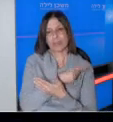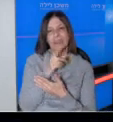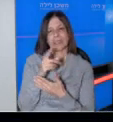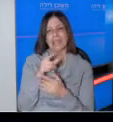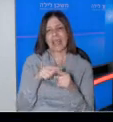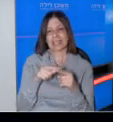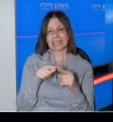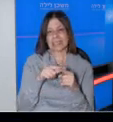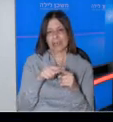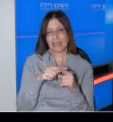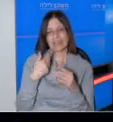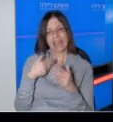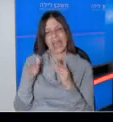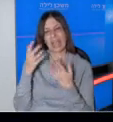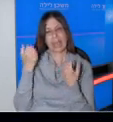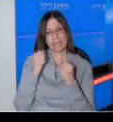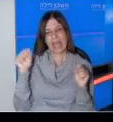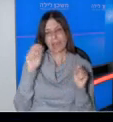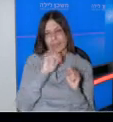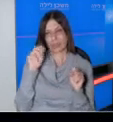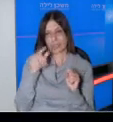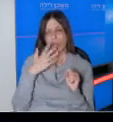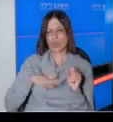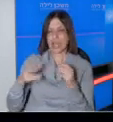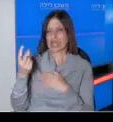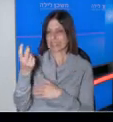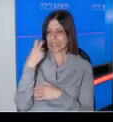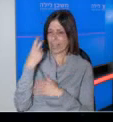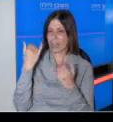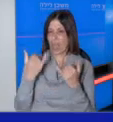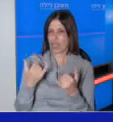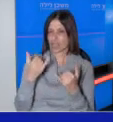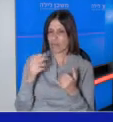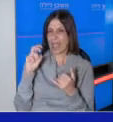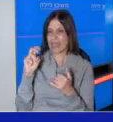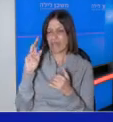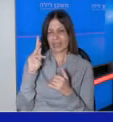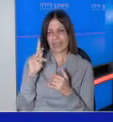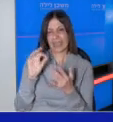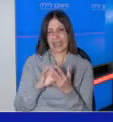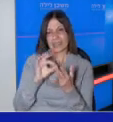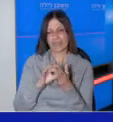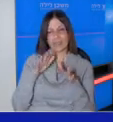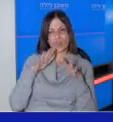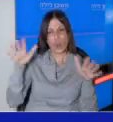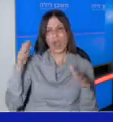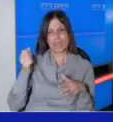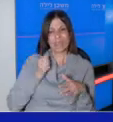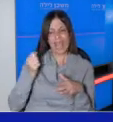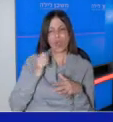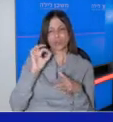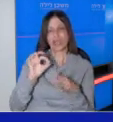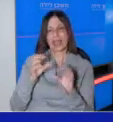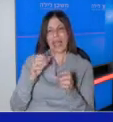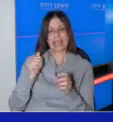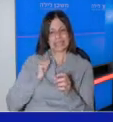הסמן הכי ליברלי בנושא הזה. אוקיי, אני רוצה לצרף אלינו עכשיו את עינב קרנר, כתבת תעופת תיירות וצרכנות גלי צה"ל. ערב